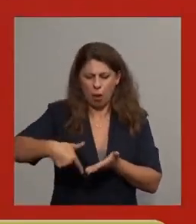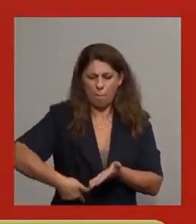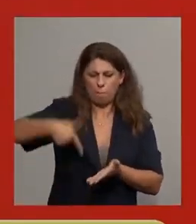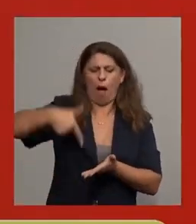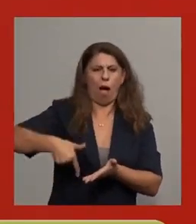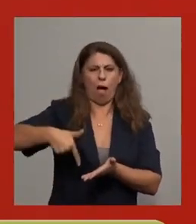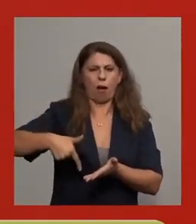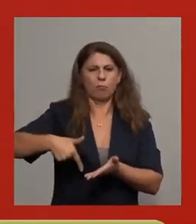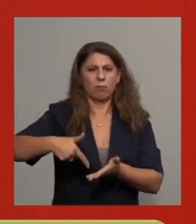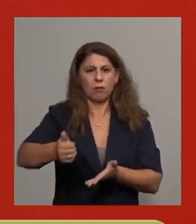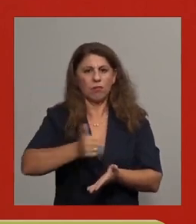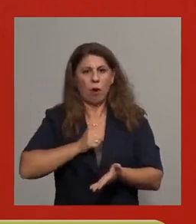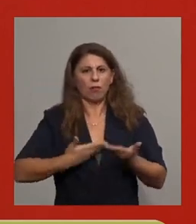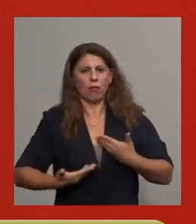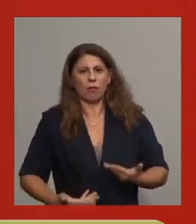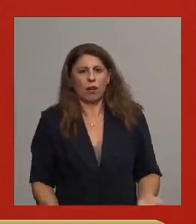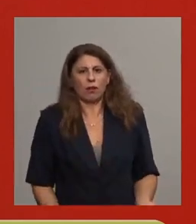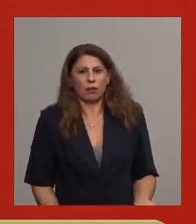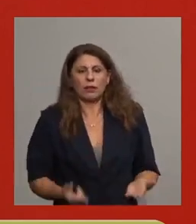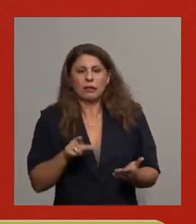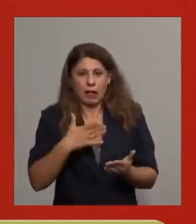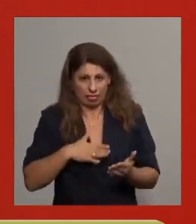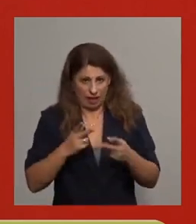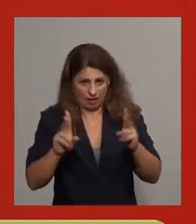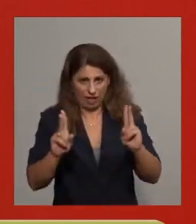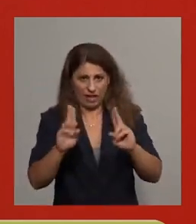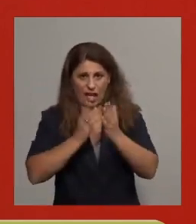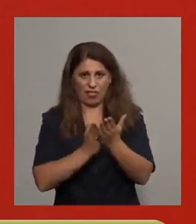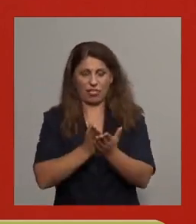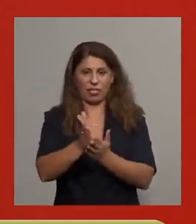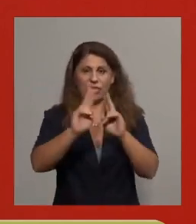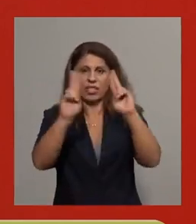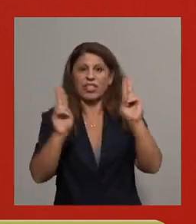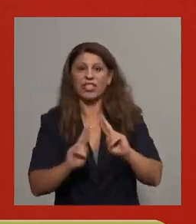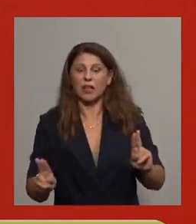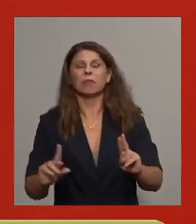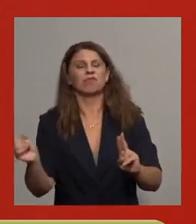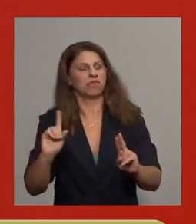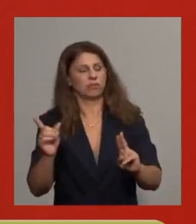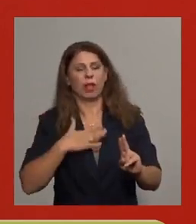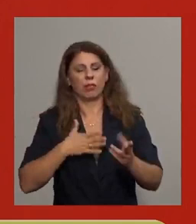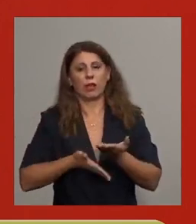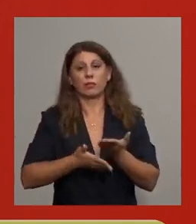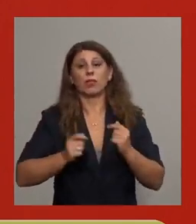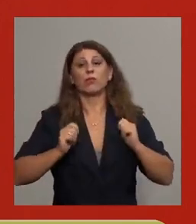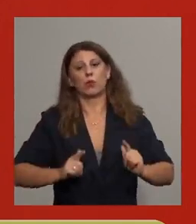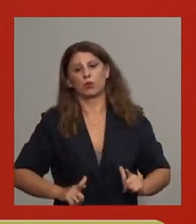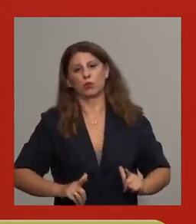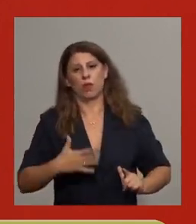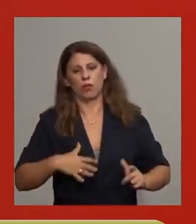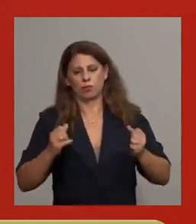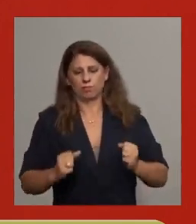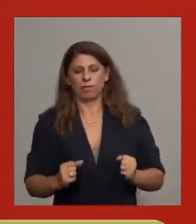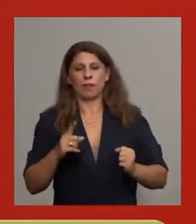το διεθνές δίκαιο, αλλά για να θωρακίσει τη δικτατορία του κεφαλαίου και τη θέση της